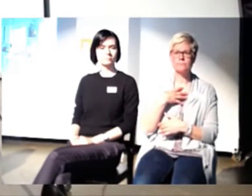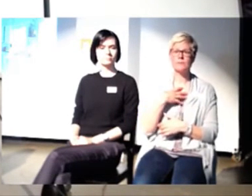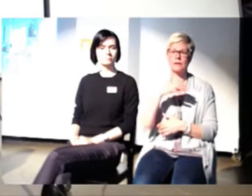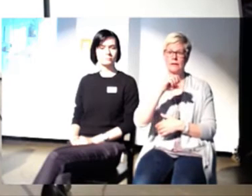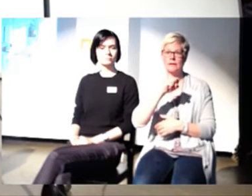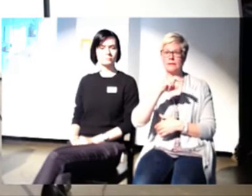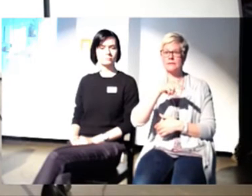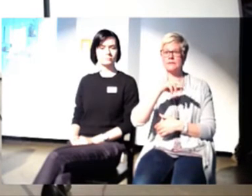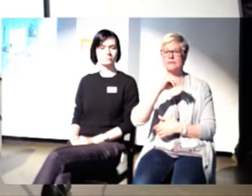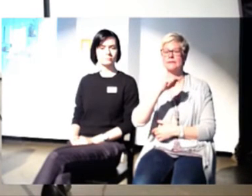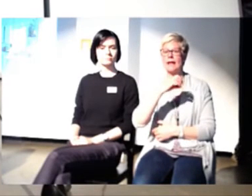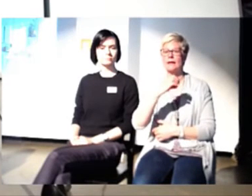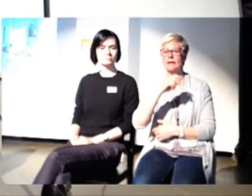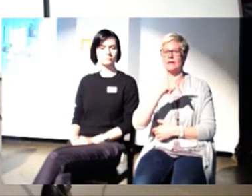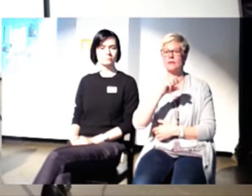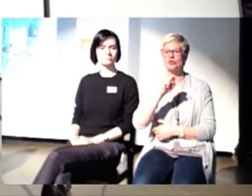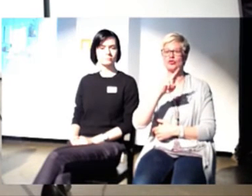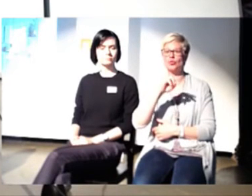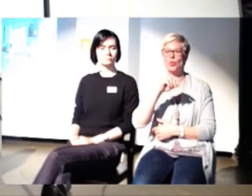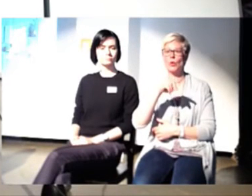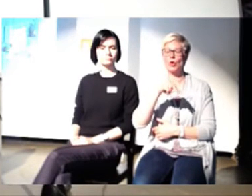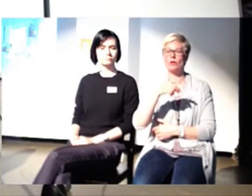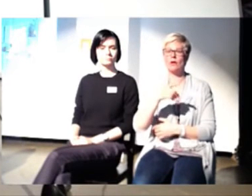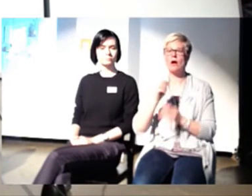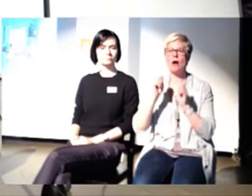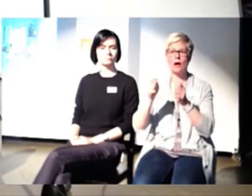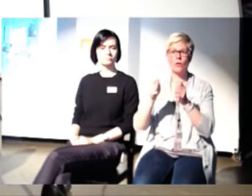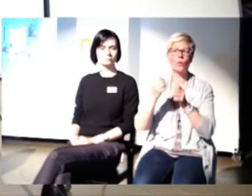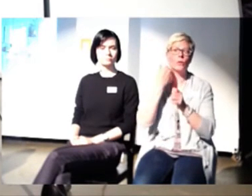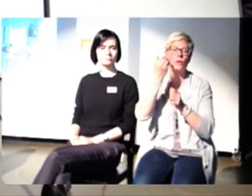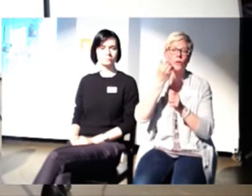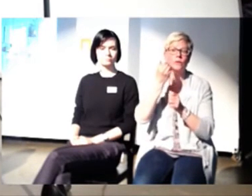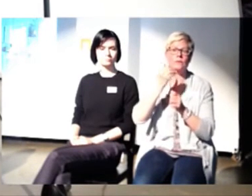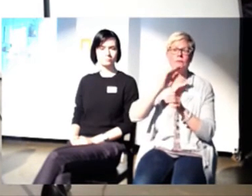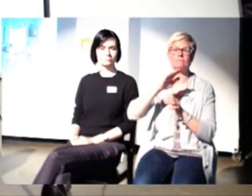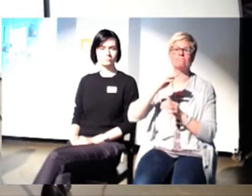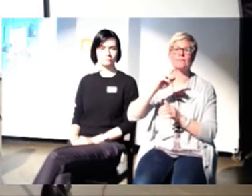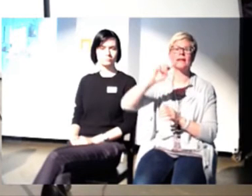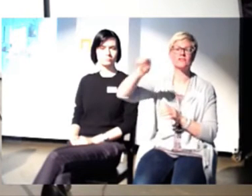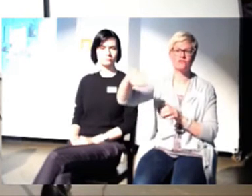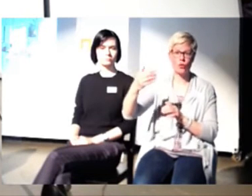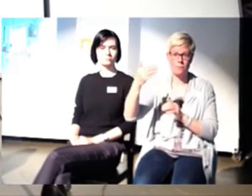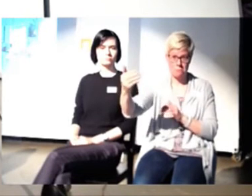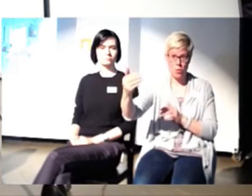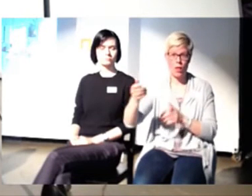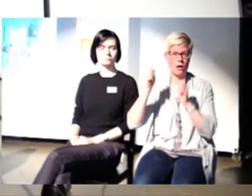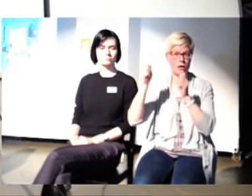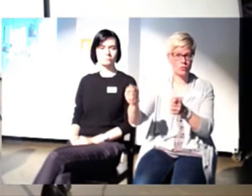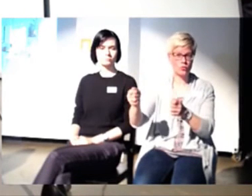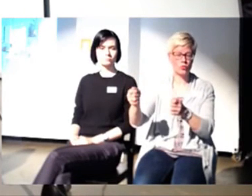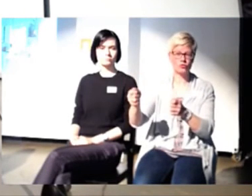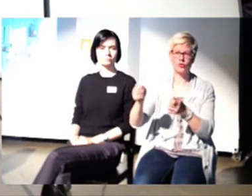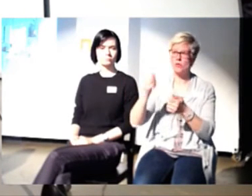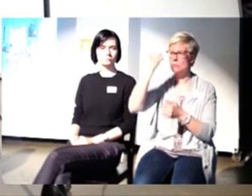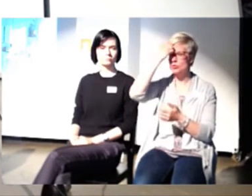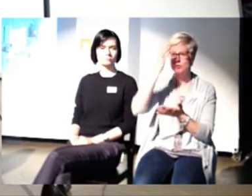Snäcksundiin voi piakkoin taas hakea, mutta vasta ensi vuoden puolella, niin muistaakseni, olisiko niin, että kesällä